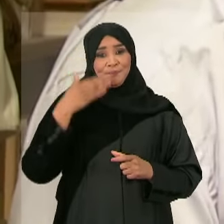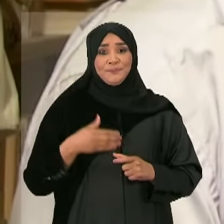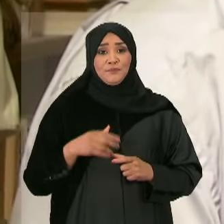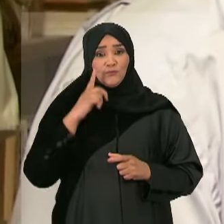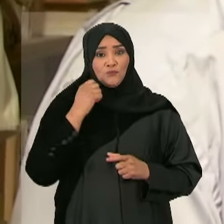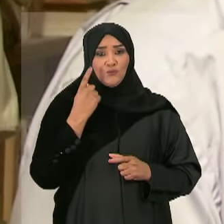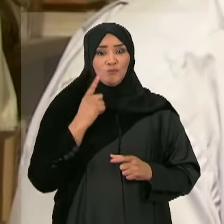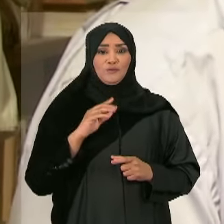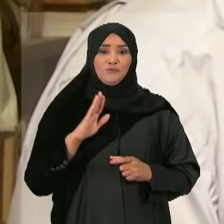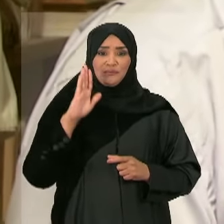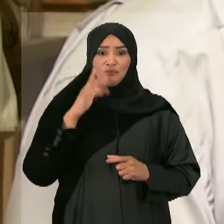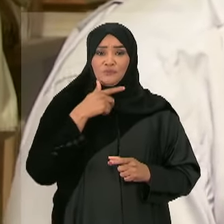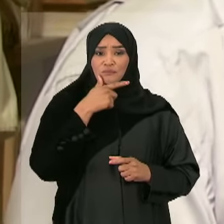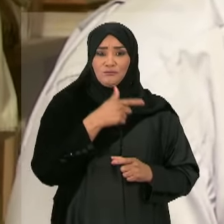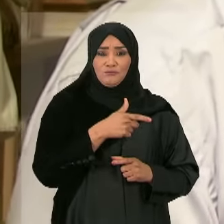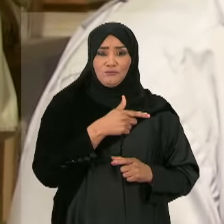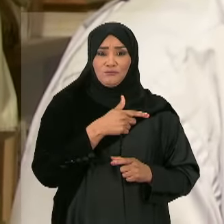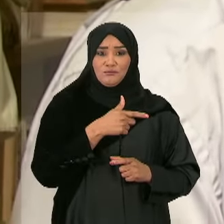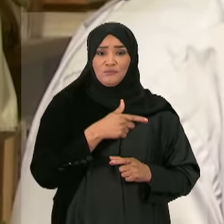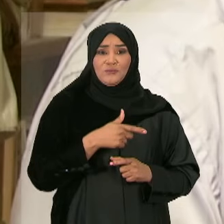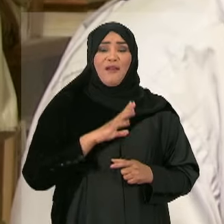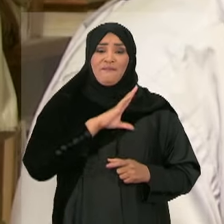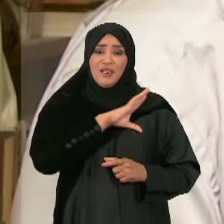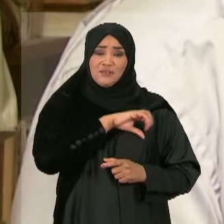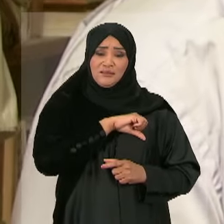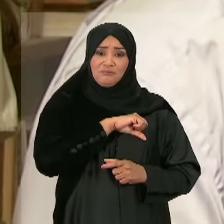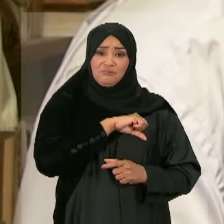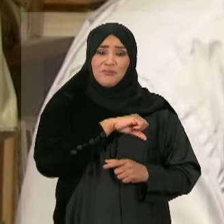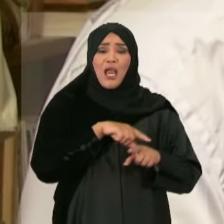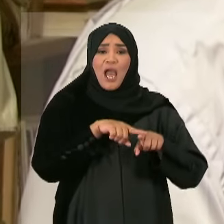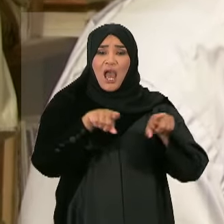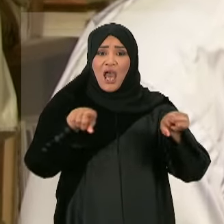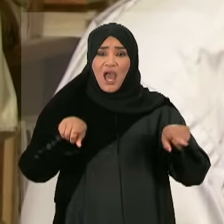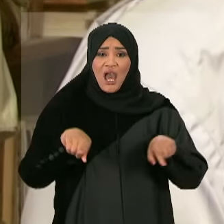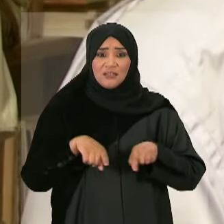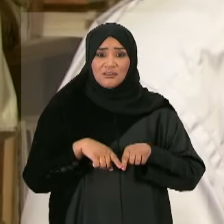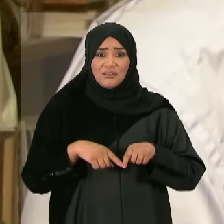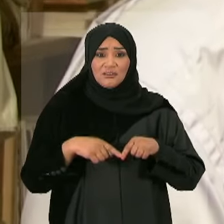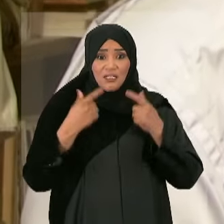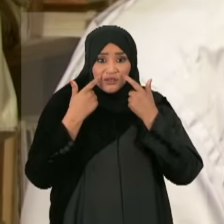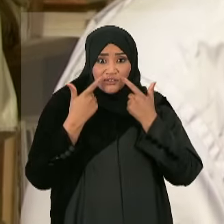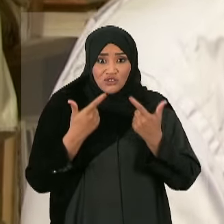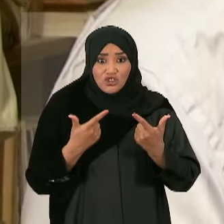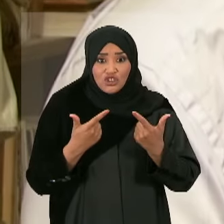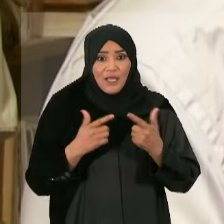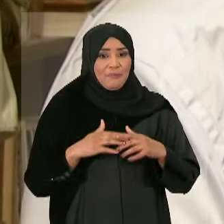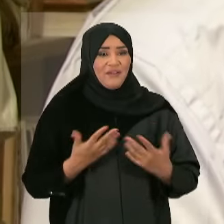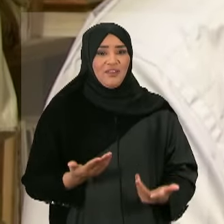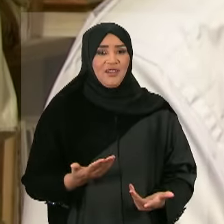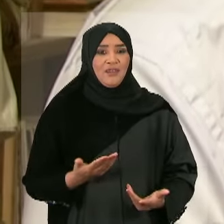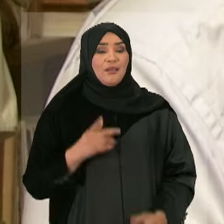فلسطين أرض بلا شعب فشعب بلا أرض، وقف